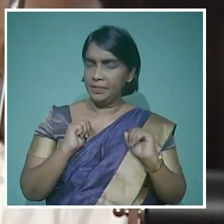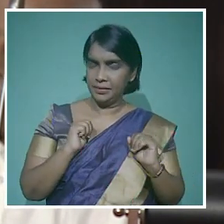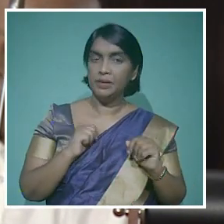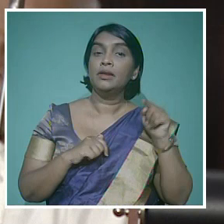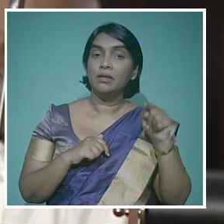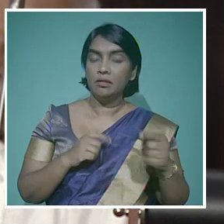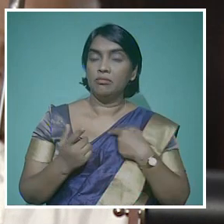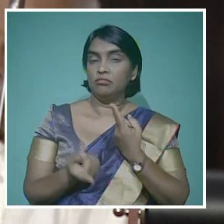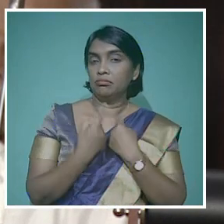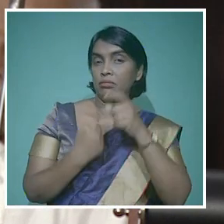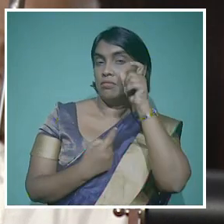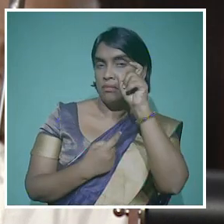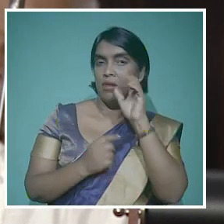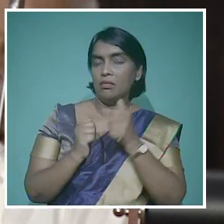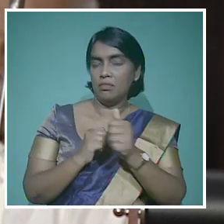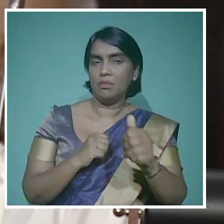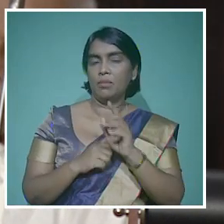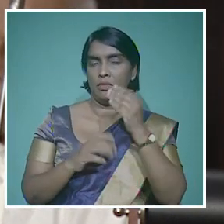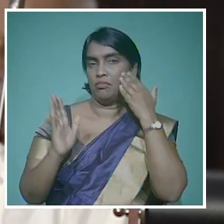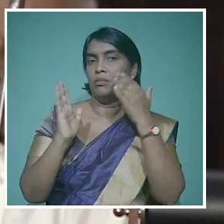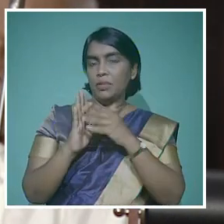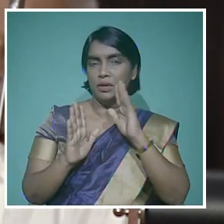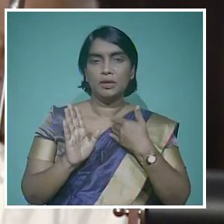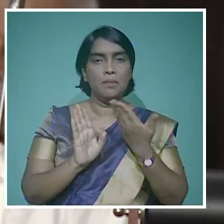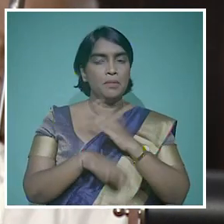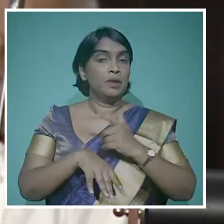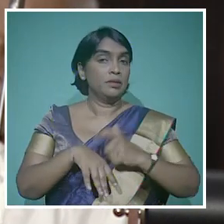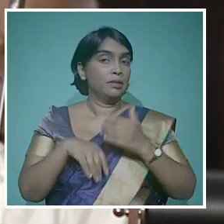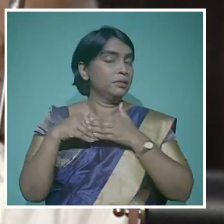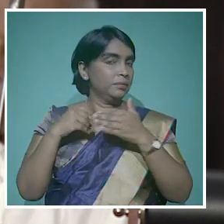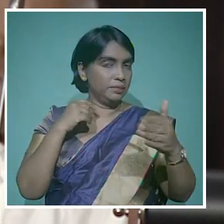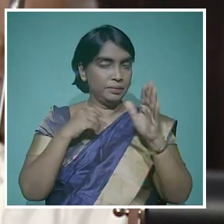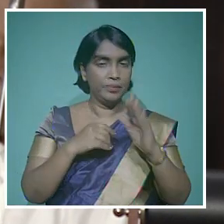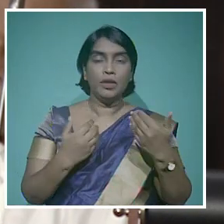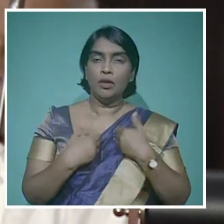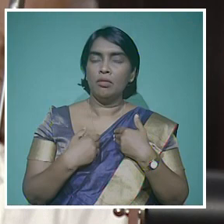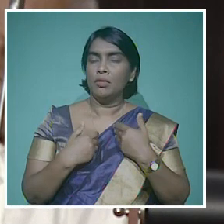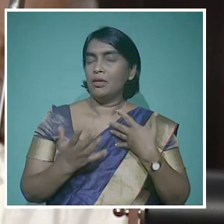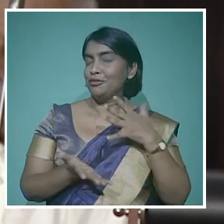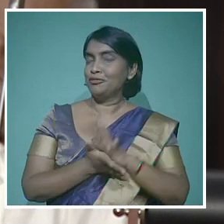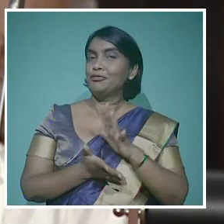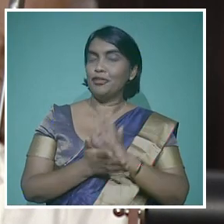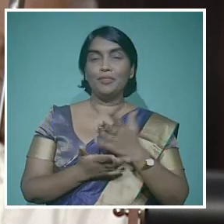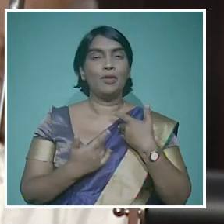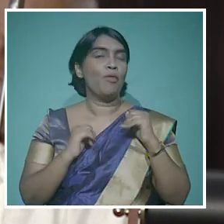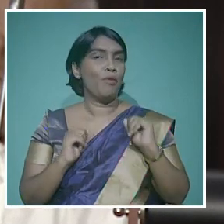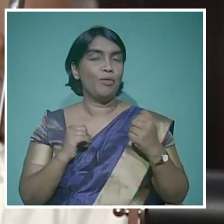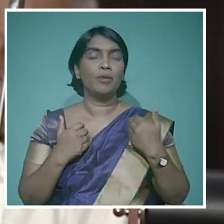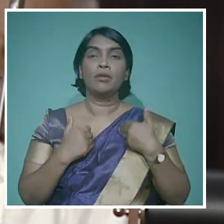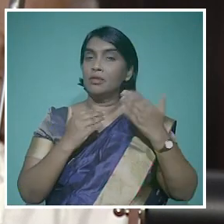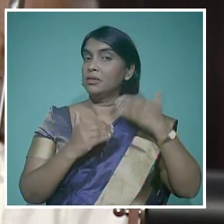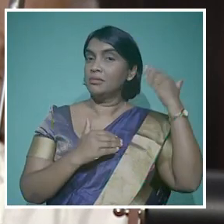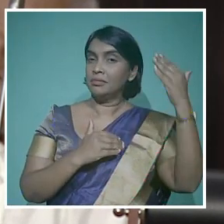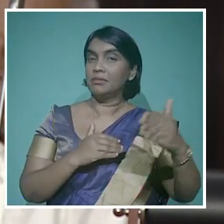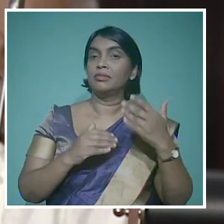මේ අප විමසිල්ලෙන් සිතා බැලිය යුතු කරුණක්. පසුගිය කාලය පුරා අපි උද්දාමයට පත් වුණේ සතුටු වුණේ